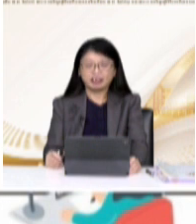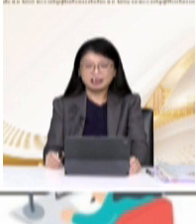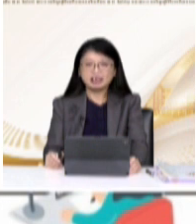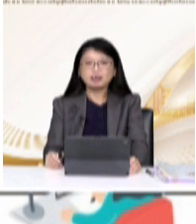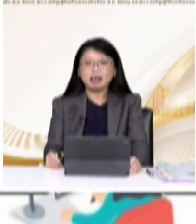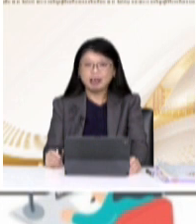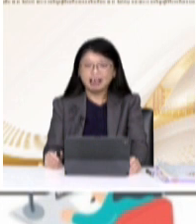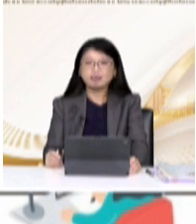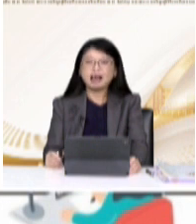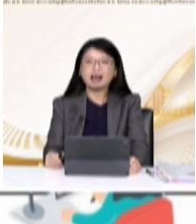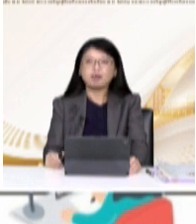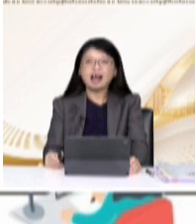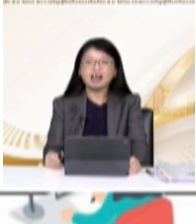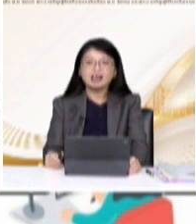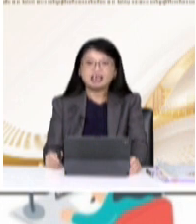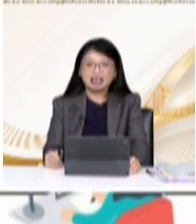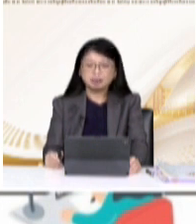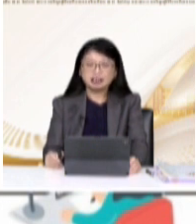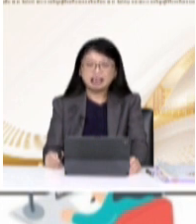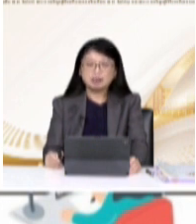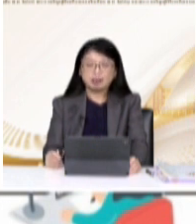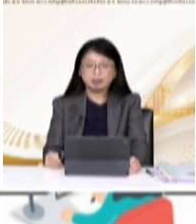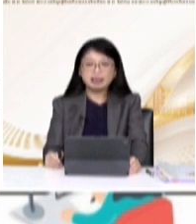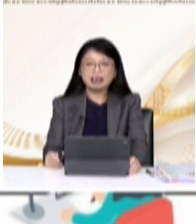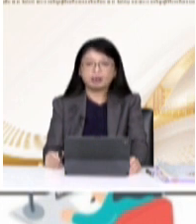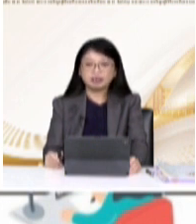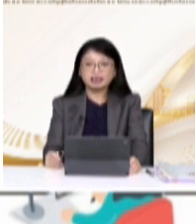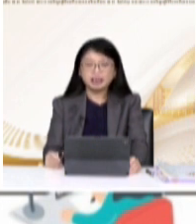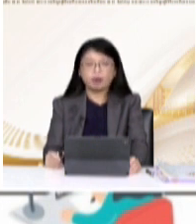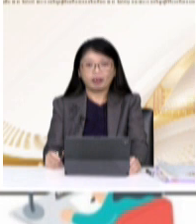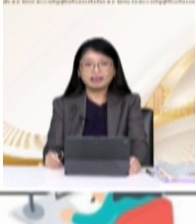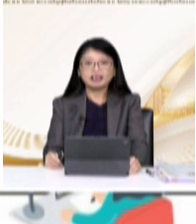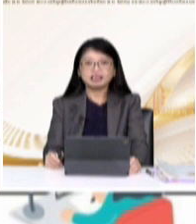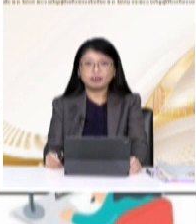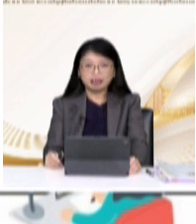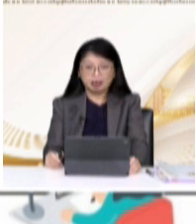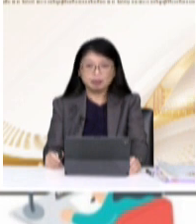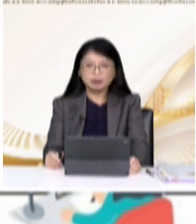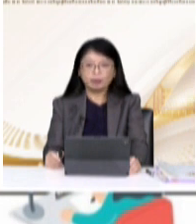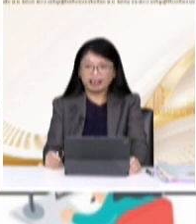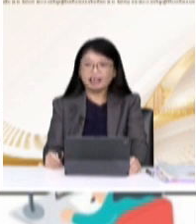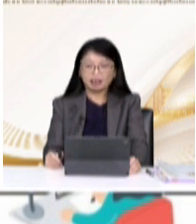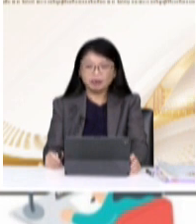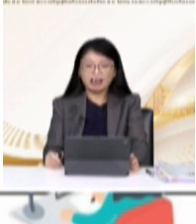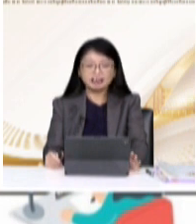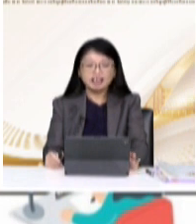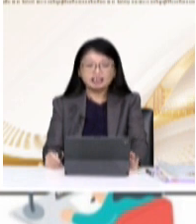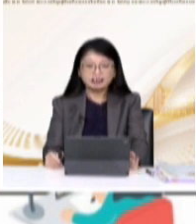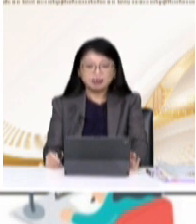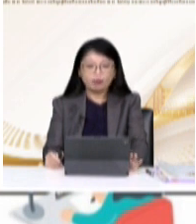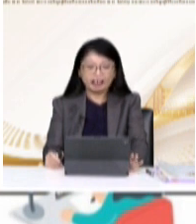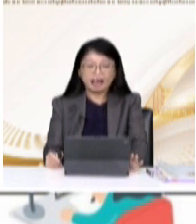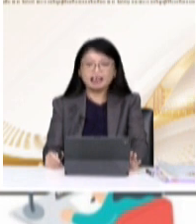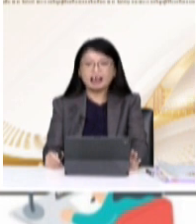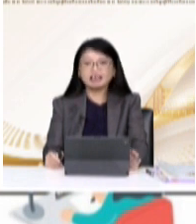กรณีนี้กฎหมายบังคับค่ะว่าการดำเนินการปรับเป็นวินัยของเจ้าหน้าที่ของรัฐเนี่ยจะต้องกระทำเป็นองค์คณะเท่านั้นซึ่ง